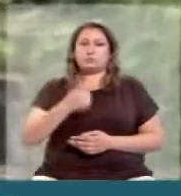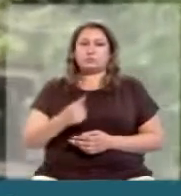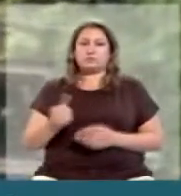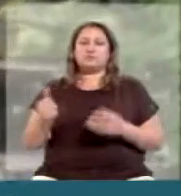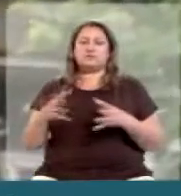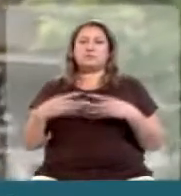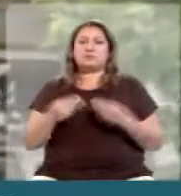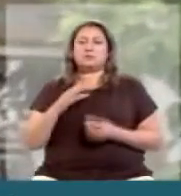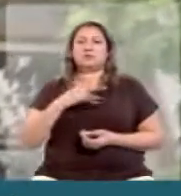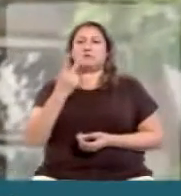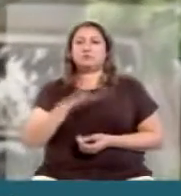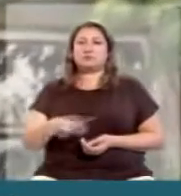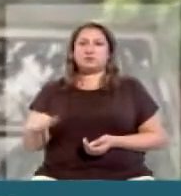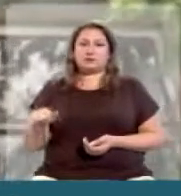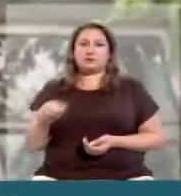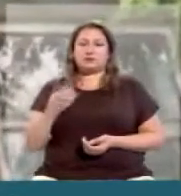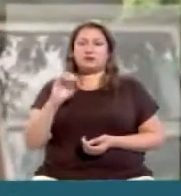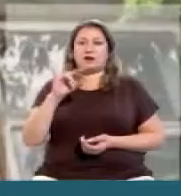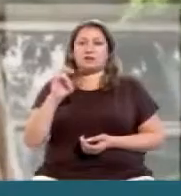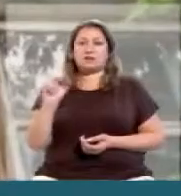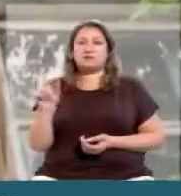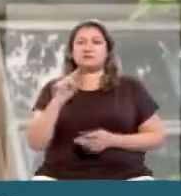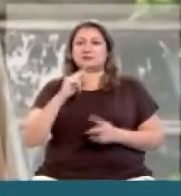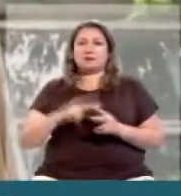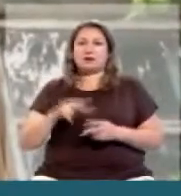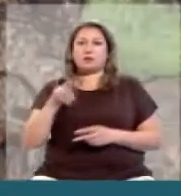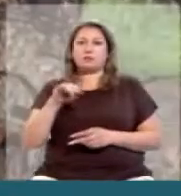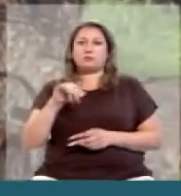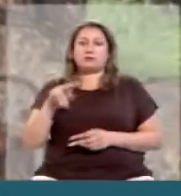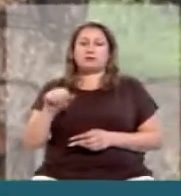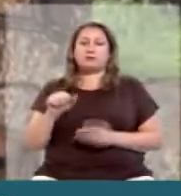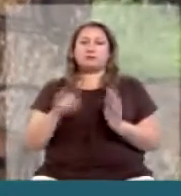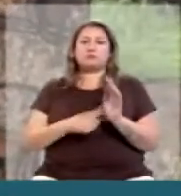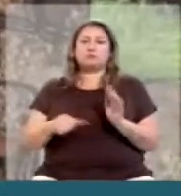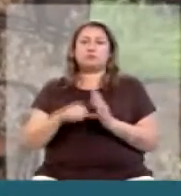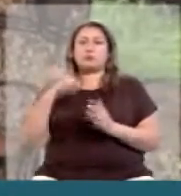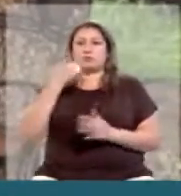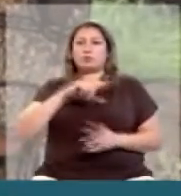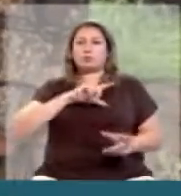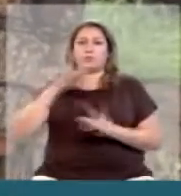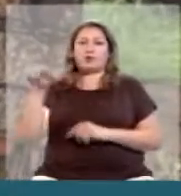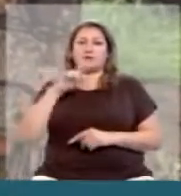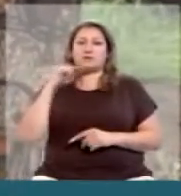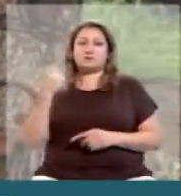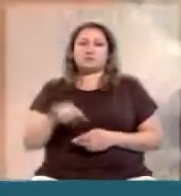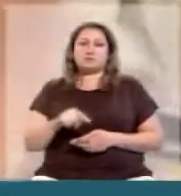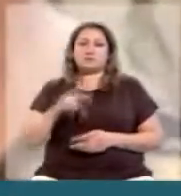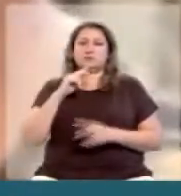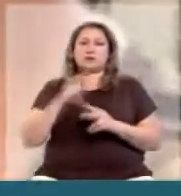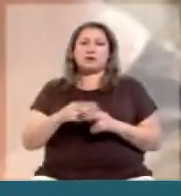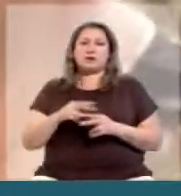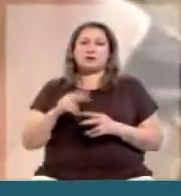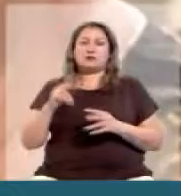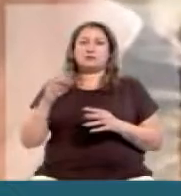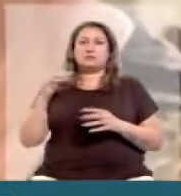болған Елена мен Людмила. Үлкені 1976 жылы Ресейге кетіп, со жақта тұрақтап қалған. Ал 2020 жылы үйдің